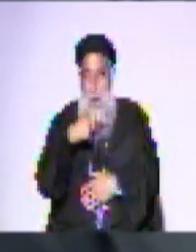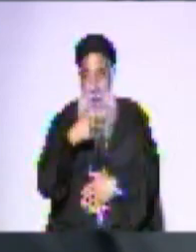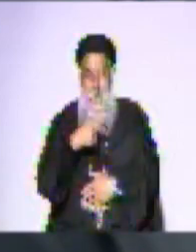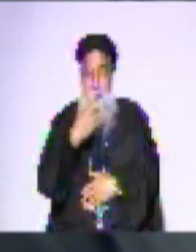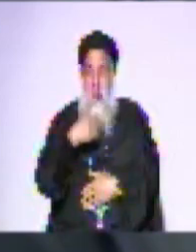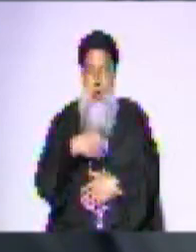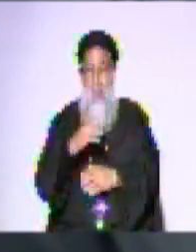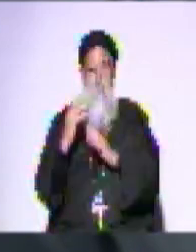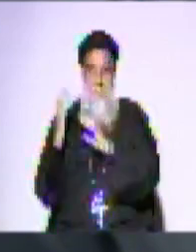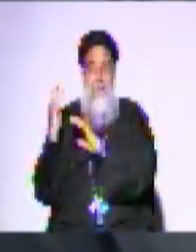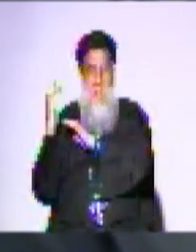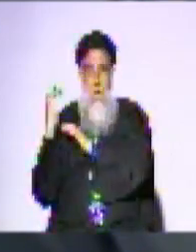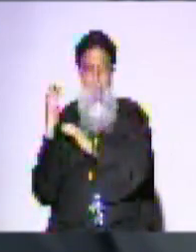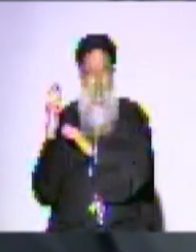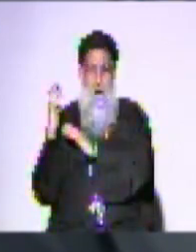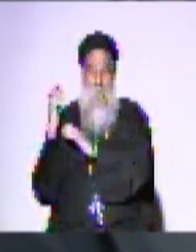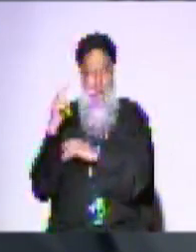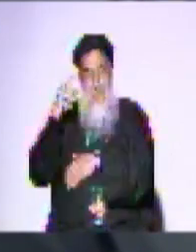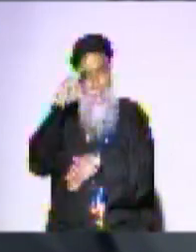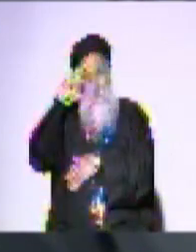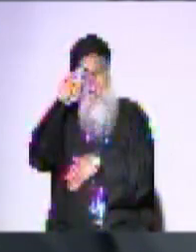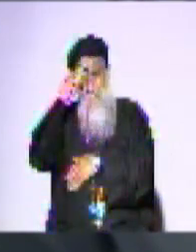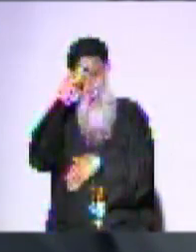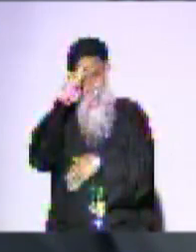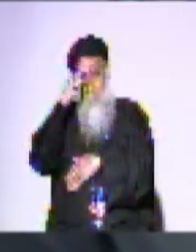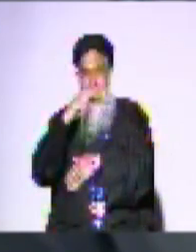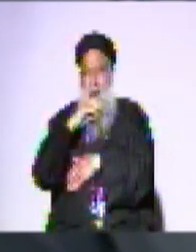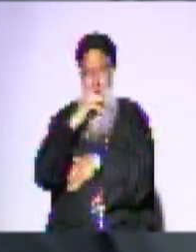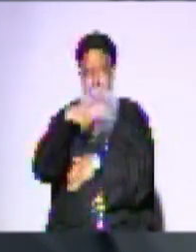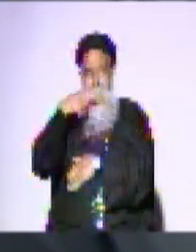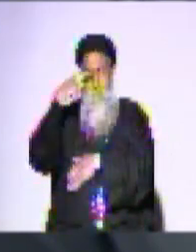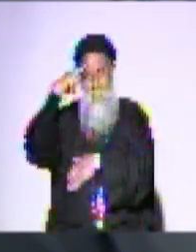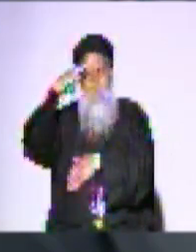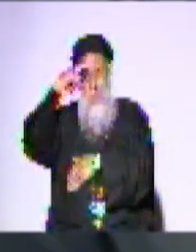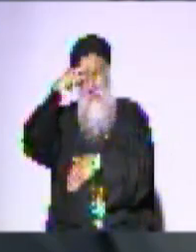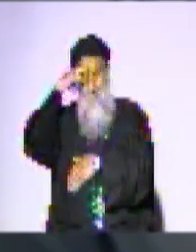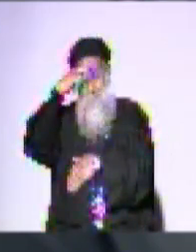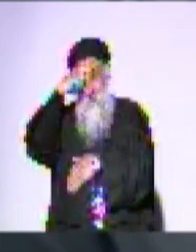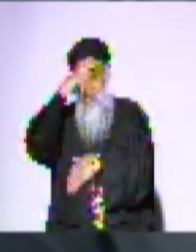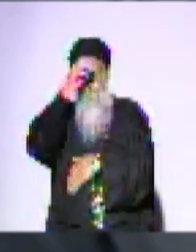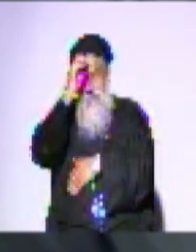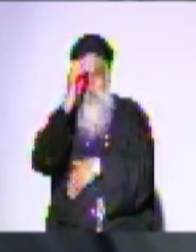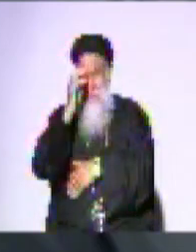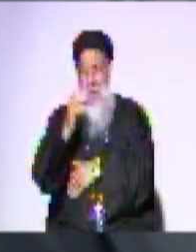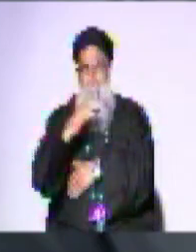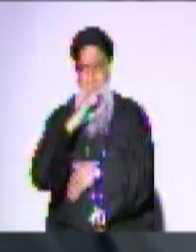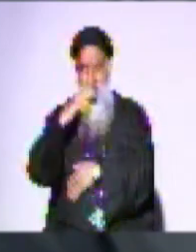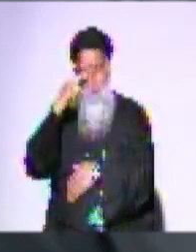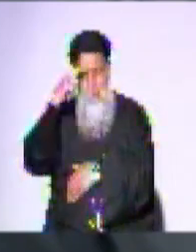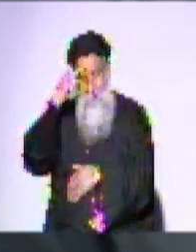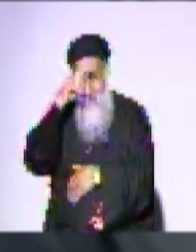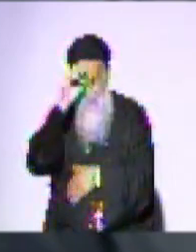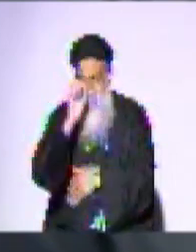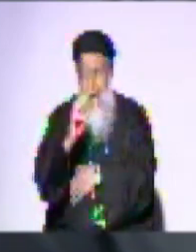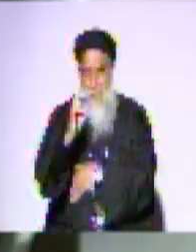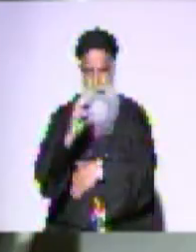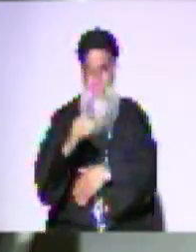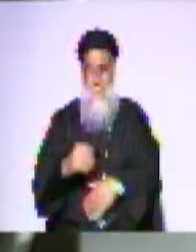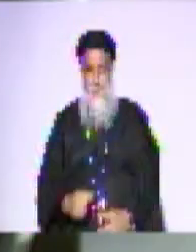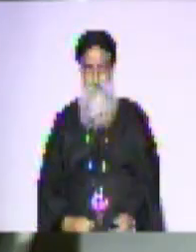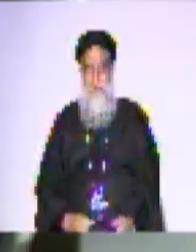تحملون الناس أحمالا عسرة الحمل وأنتم لا تمسون الأحمال بإحدى أصابعكم. يعني مش